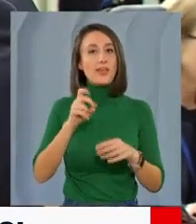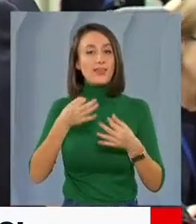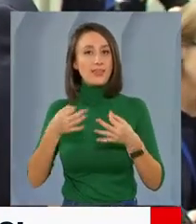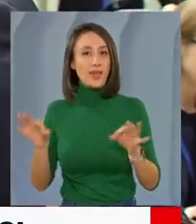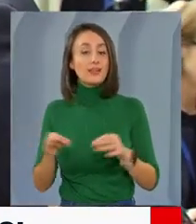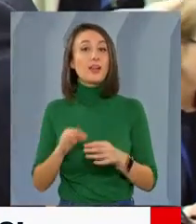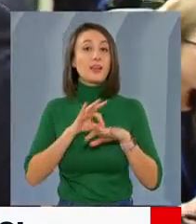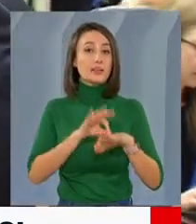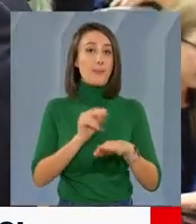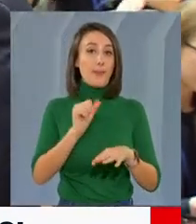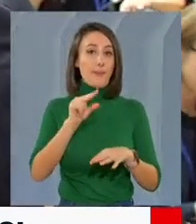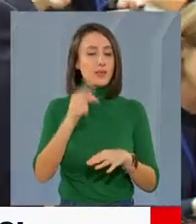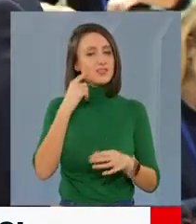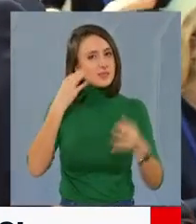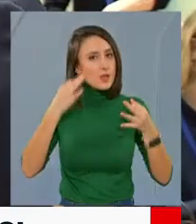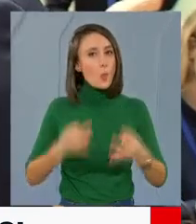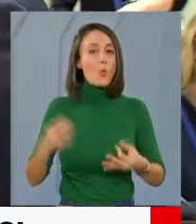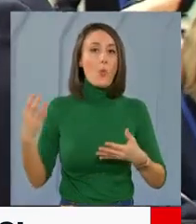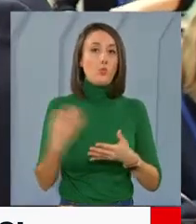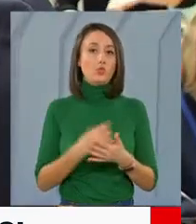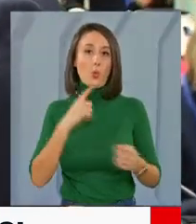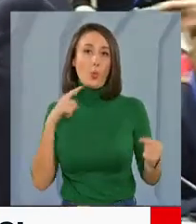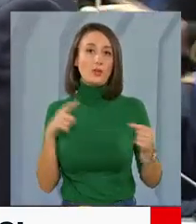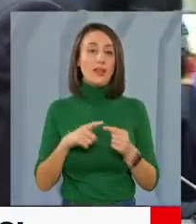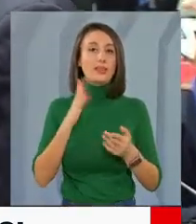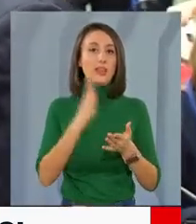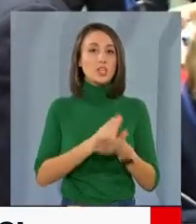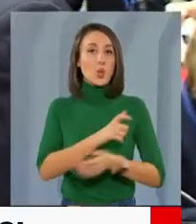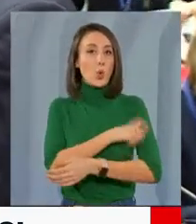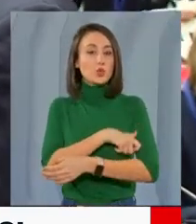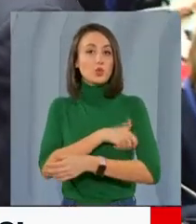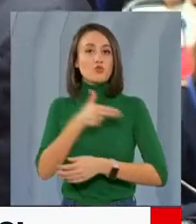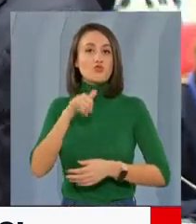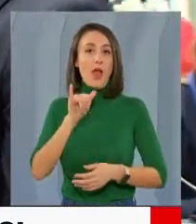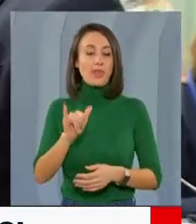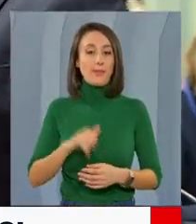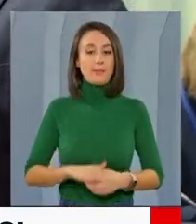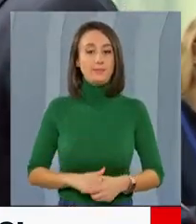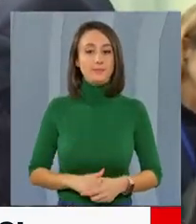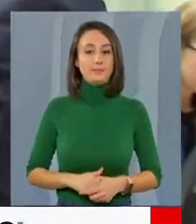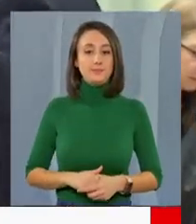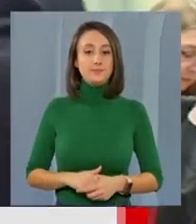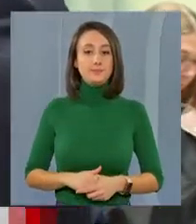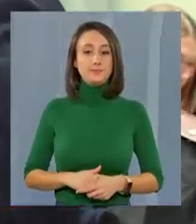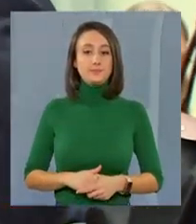liderul PMP s-a declarat convins de reușita contestării deciziei Consiliului Jai la Curtea de Justiție a Uniunii Europene.